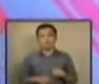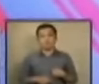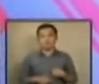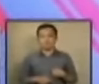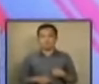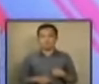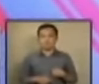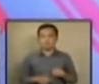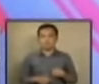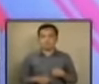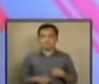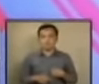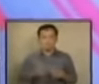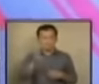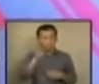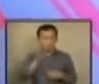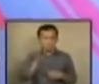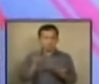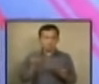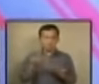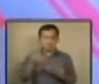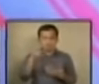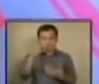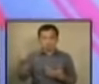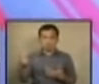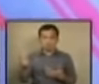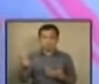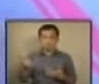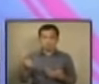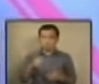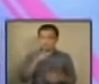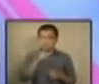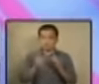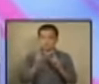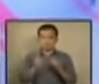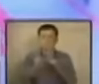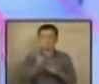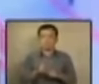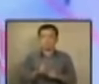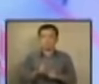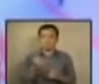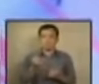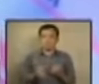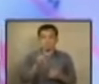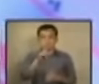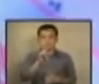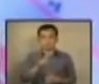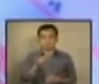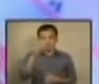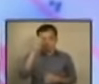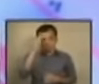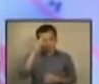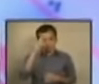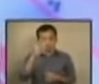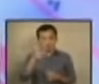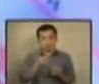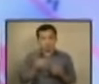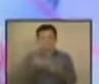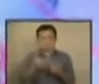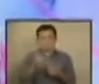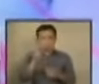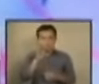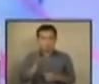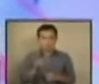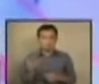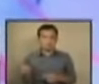akong contact sa kapatid ko na yon. Opo, sige po. Hindi ko nakakausap. Okay, isang tanong na lang po. Alam niyo ba na yung pinanggagawa po ng inyong utol dito